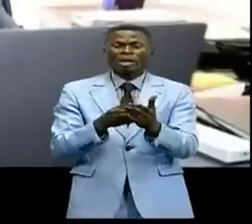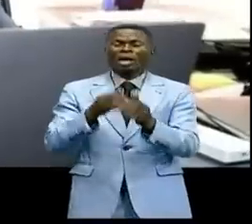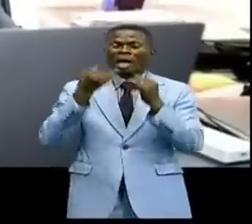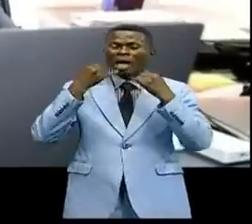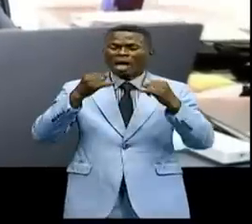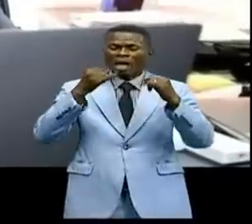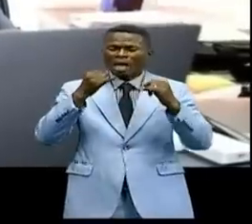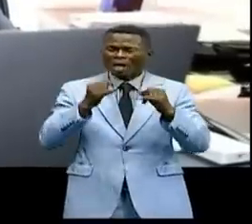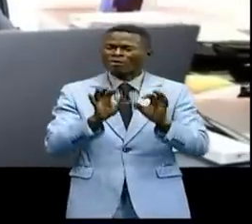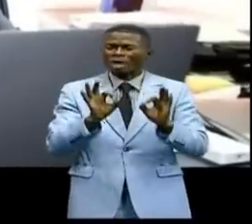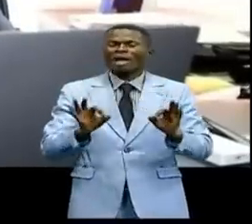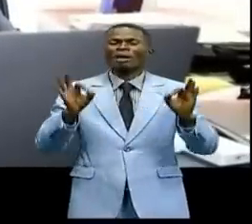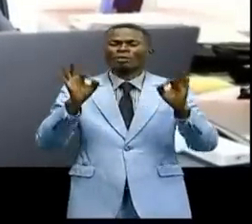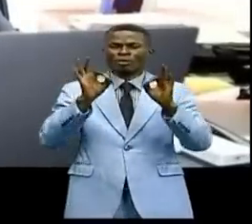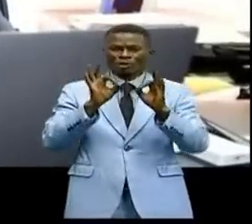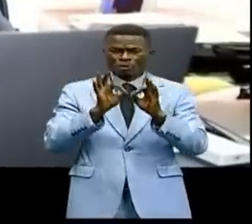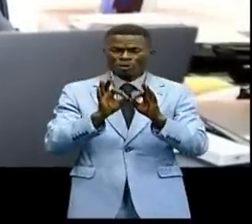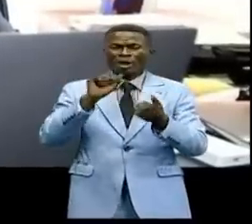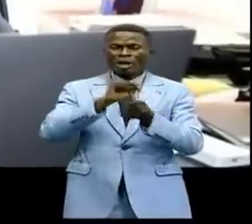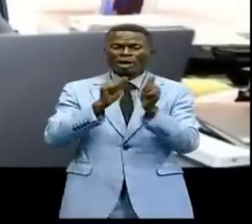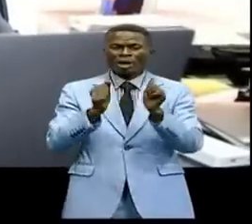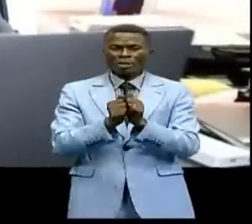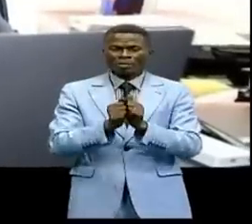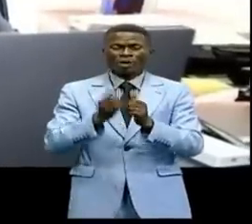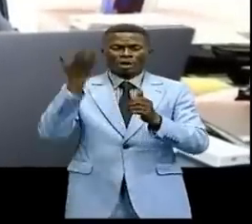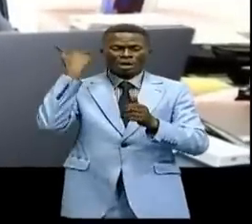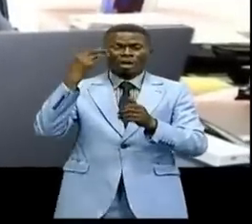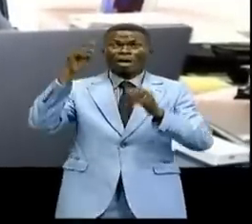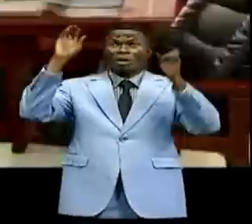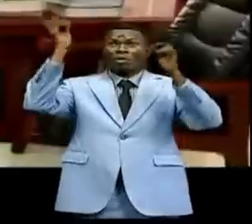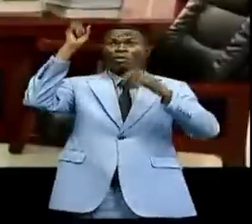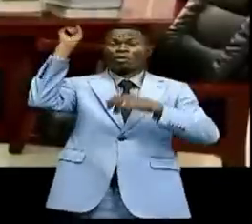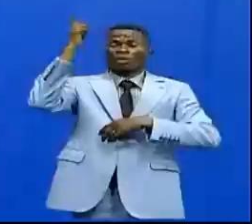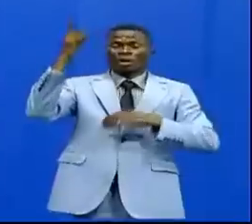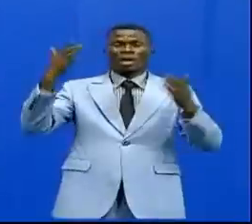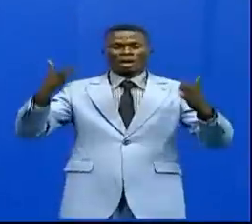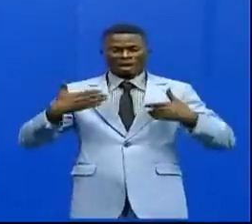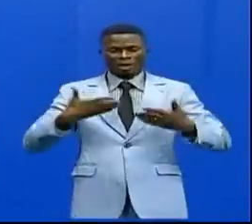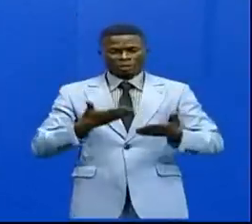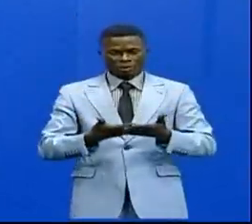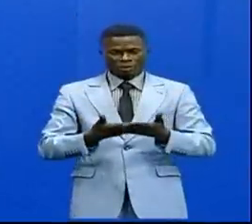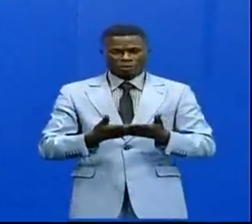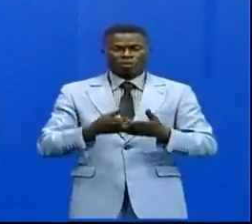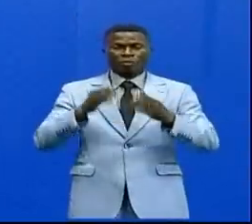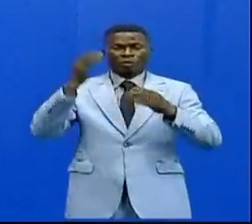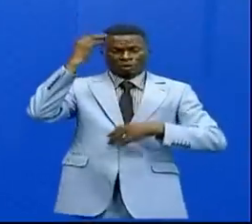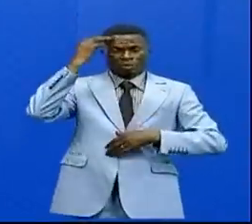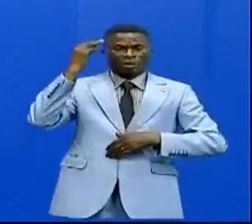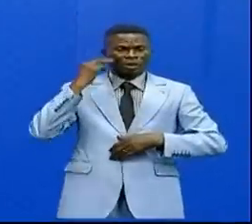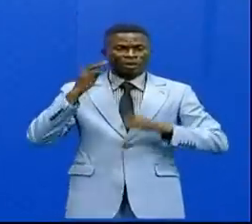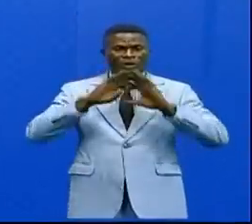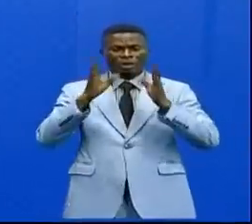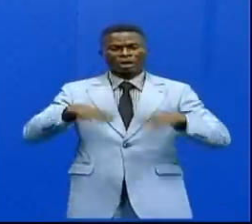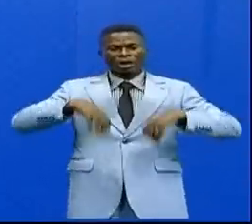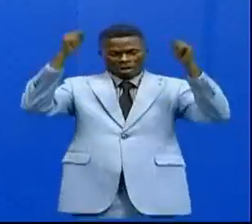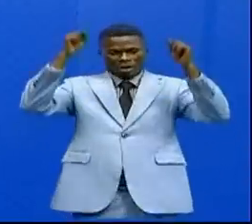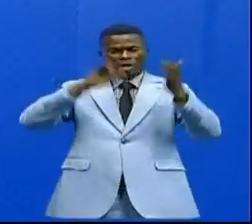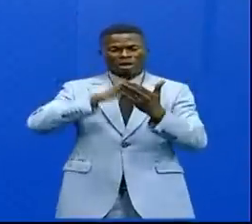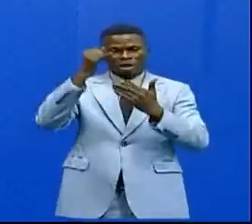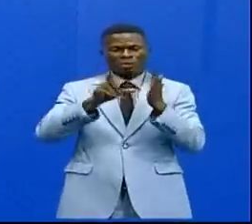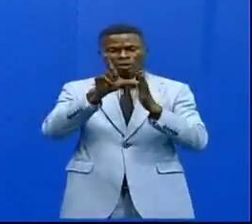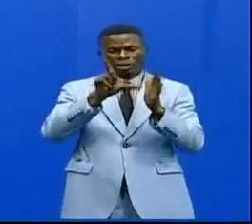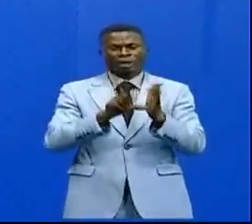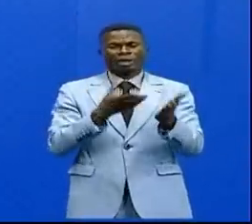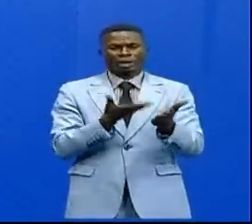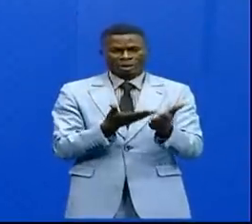informations pertinentes dans les domaines hydrométéorologiques et climatologiques. Le Conseil des ministres a adopté ce projet de